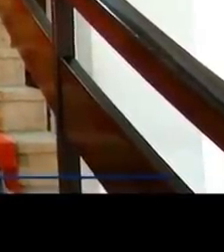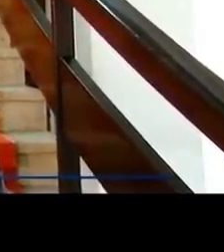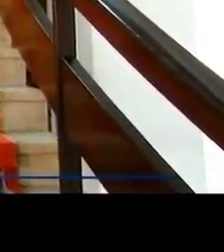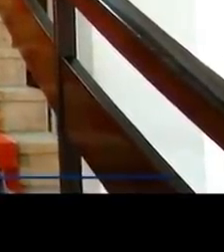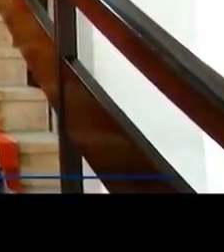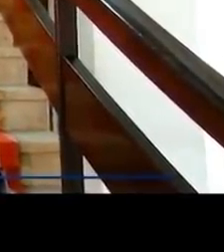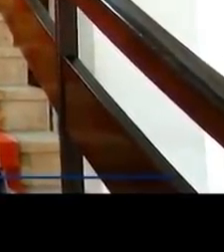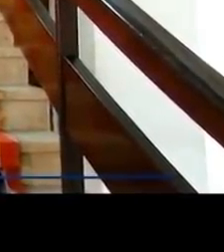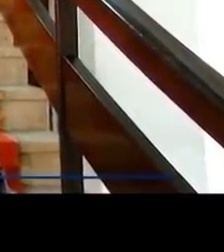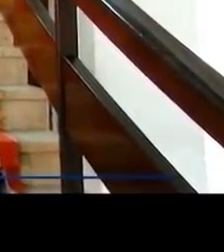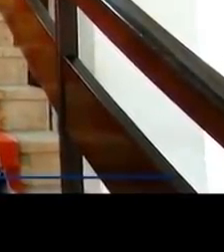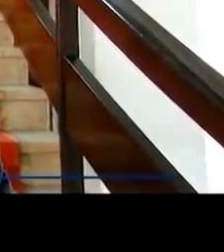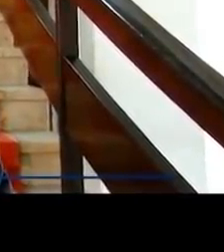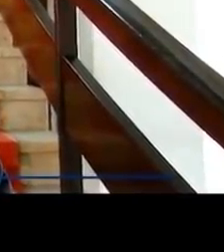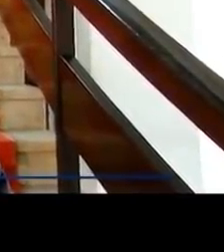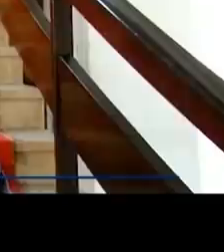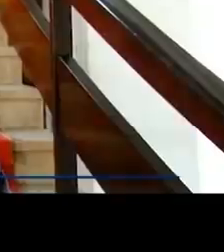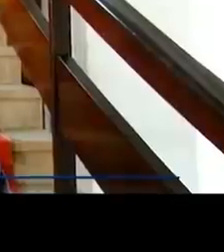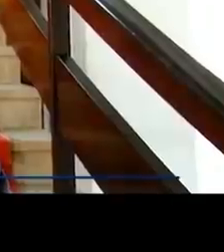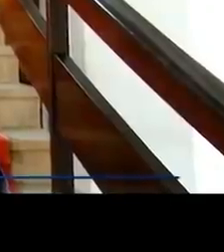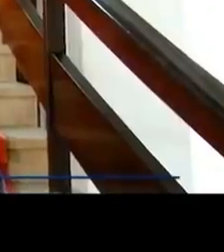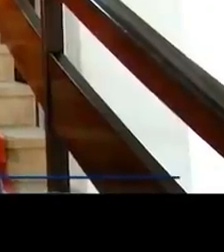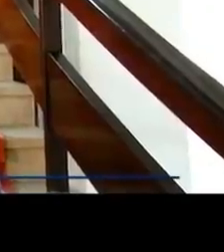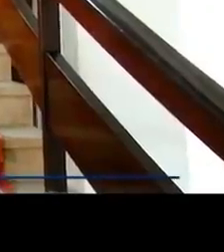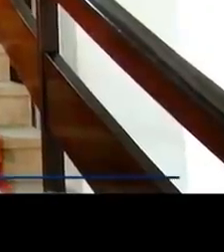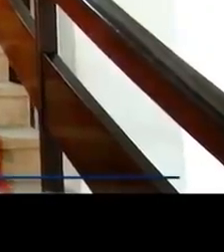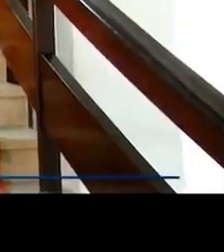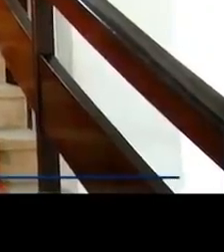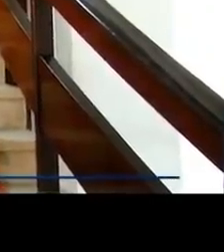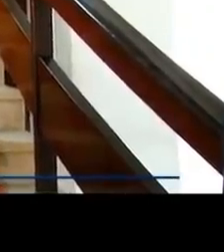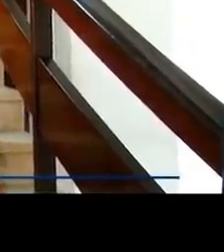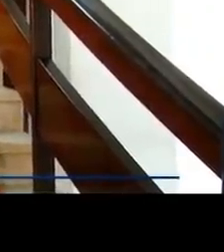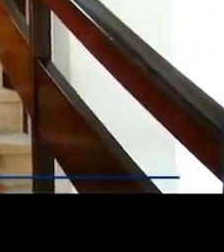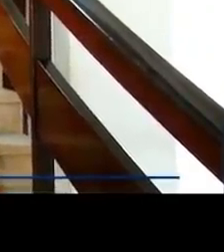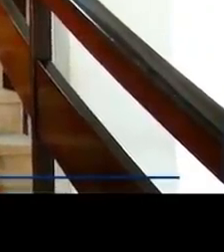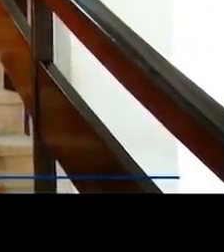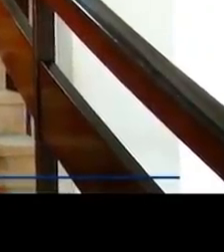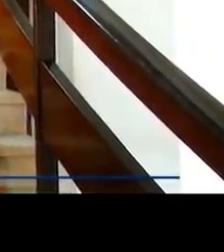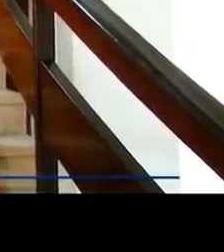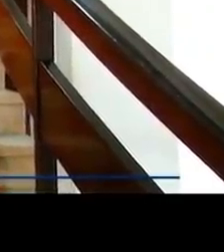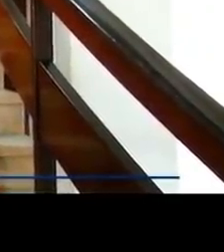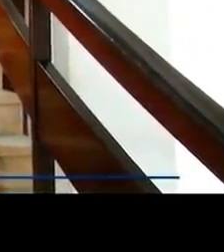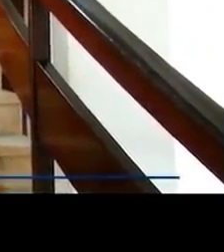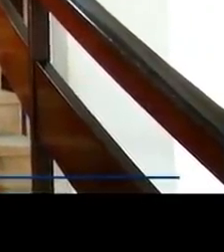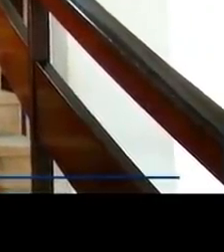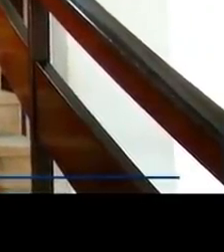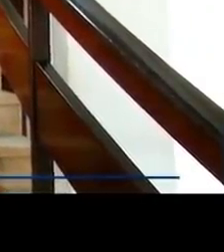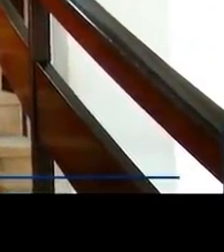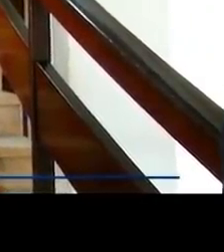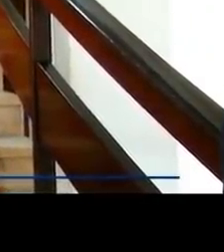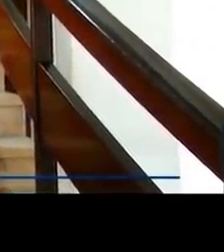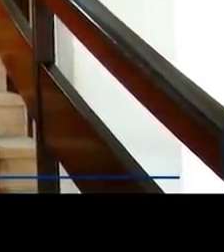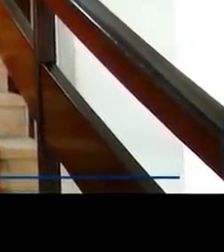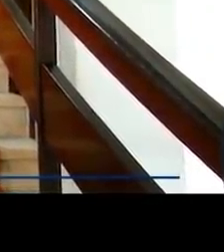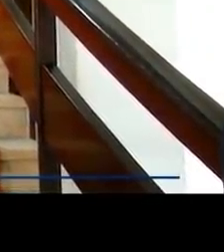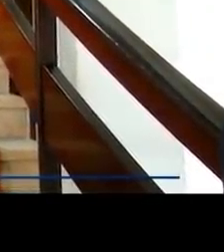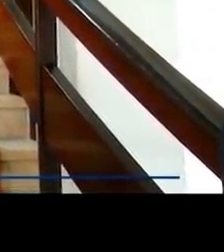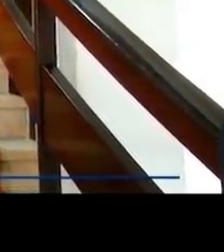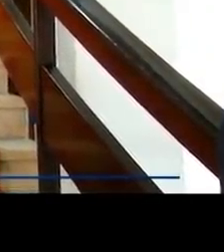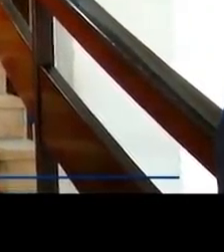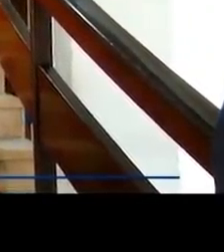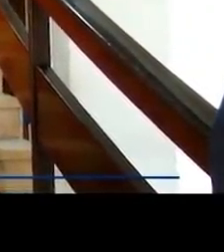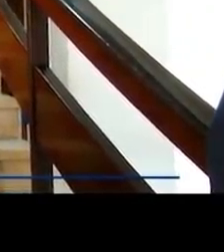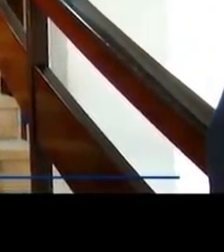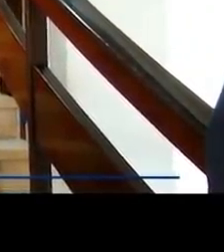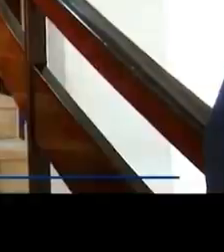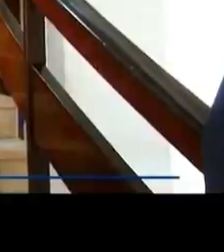en œuvre de l'accord cadre d'Addis Abeba et aussi de la stratégie régionale des Nations Unies pour la région